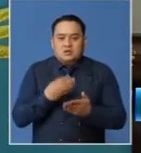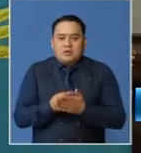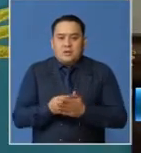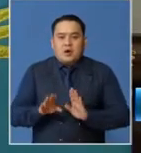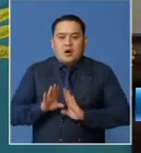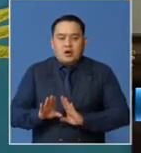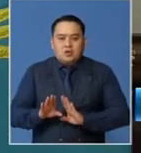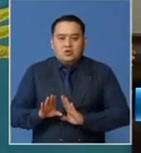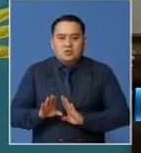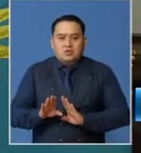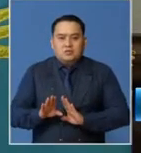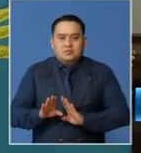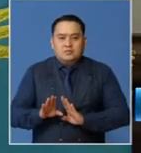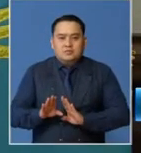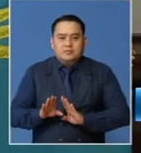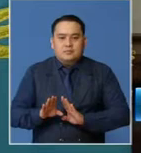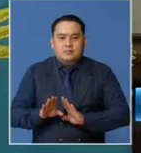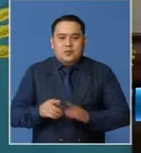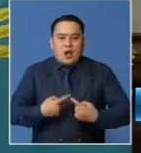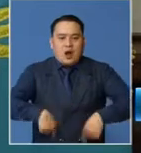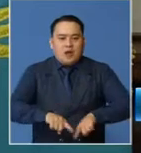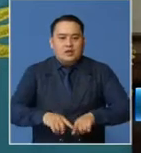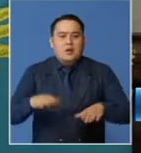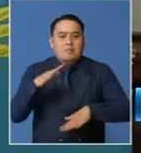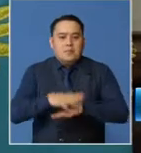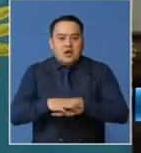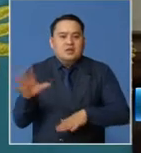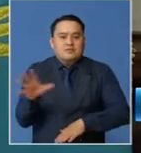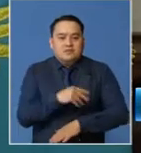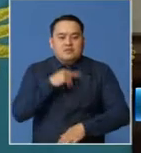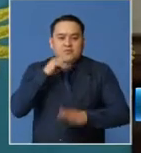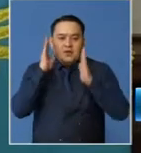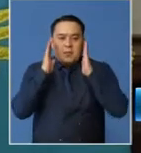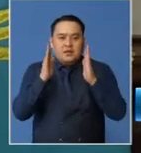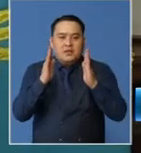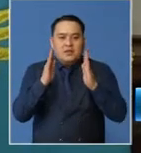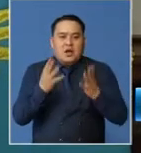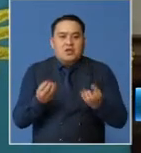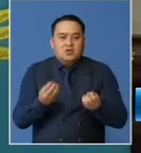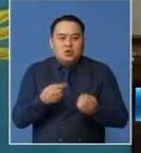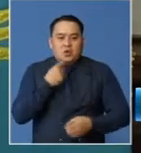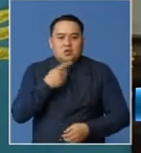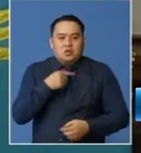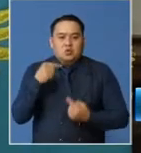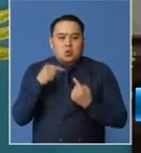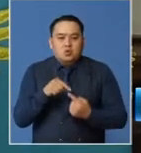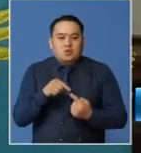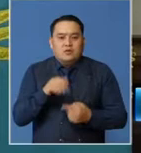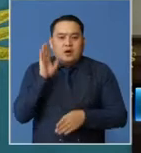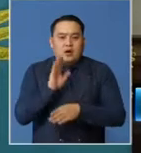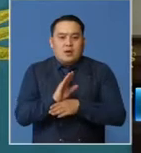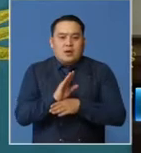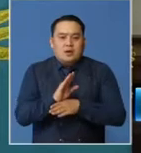Вот. Отделение банка то же самое. Все вот внимательны. Я еще раз, вот, то, что сегодня поручение